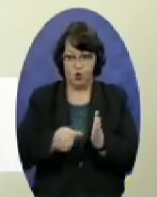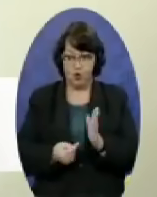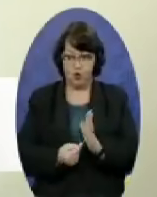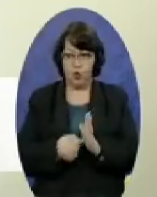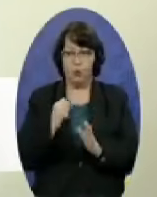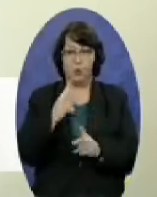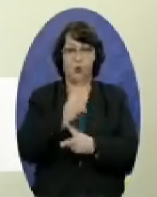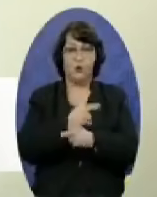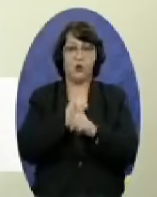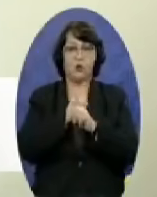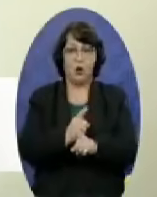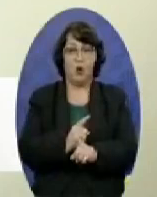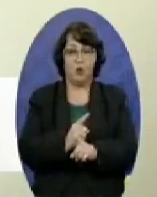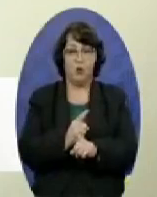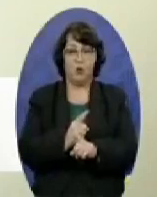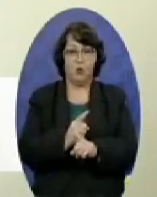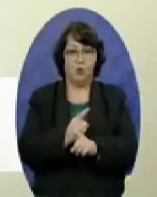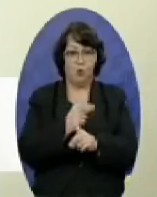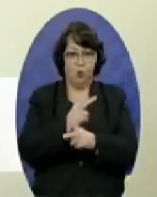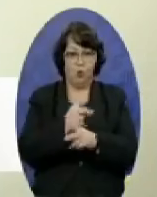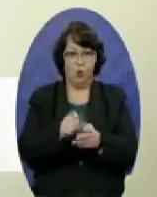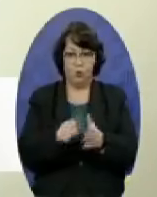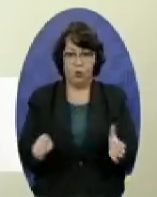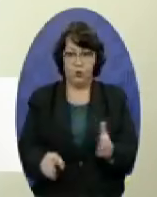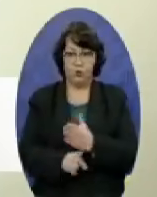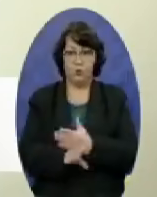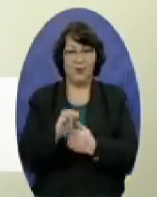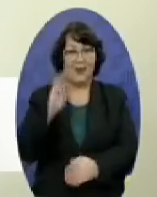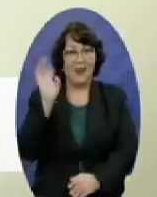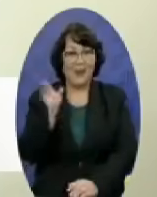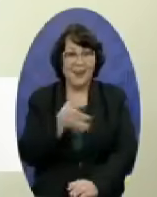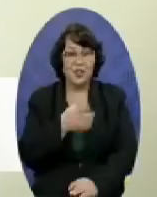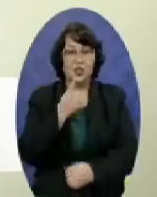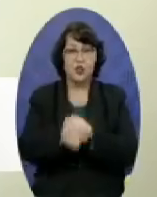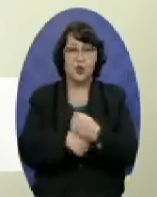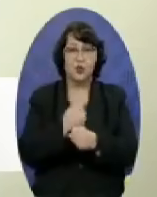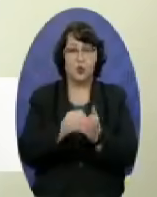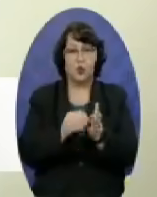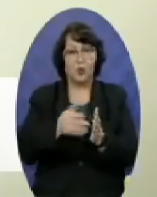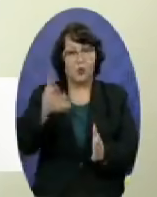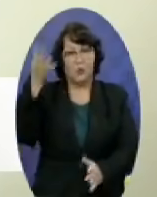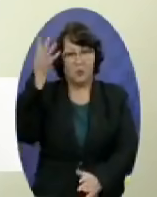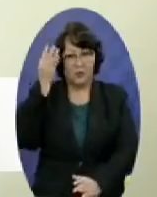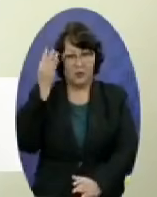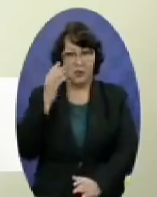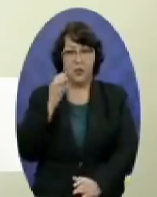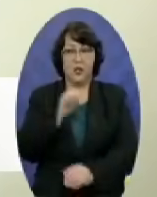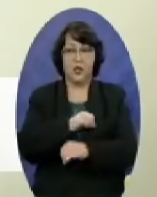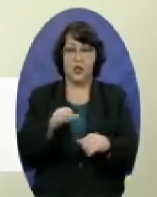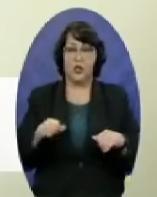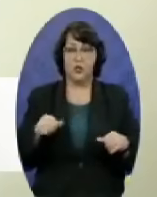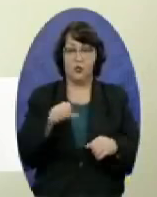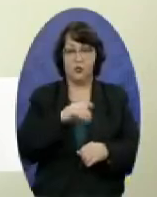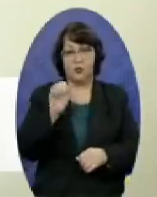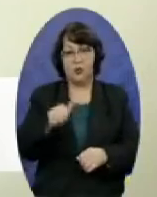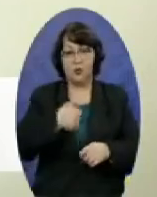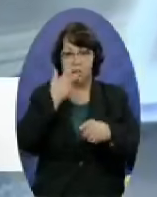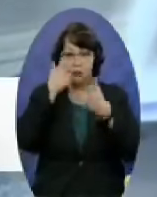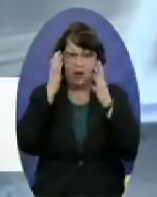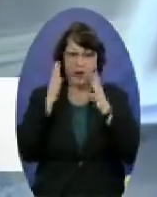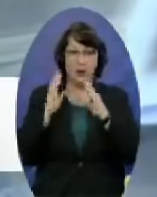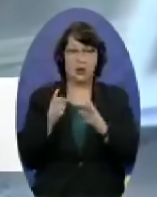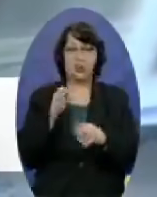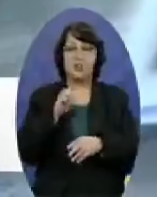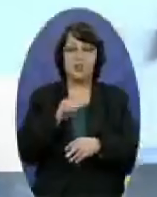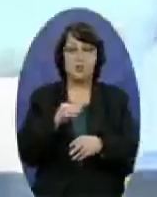хэрэгжиж дуусчдаг. Тэтгэвртэй гарах гэсэн чинь жилэн дутчдаг. Ийм болохыг бас бид бас хэмжиж байгаа. Тэгэхээр иргэд маань өөрсдөө бас их оролцоотой байлж ажиллах хэрэгтэй